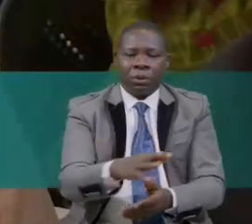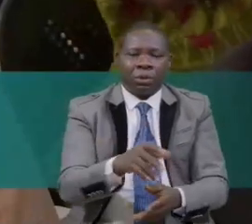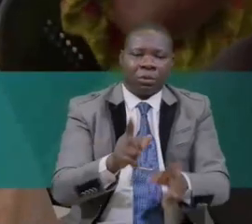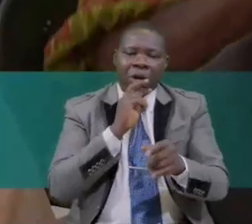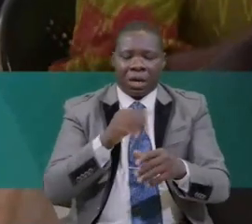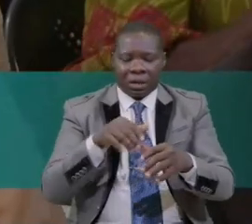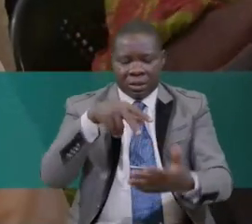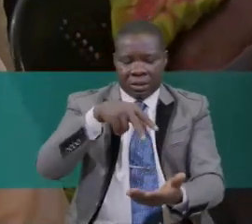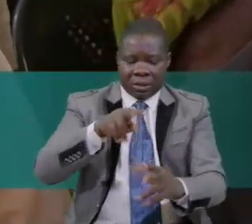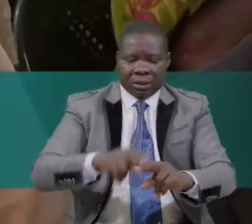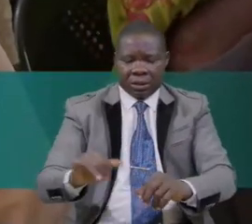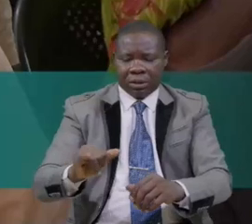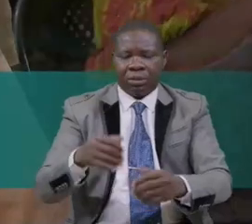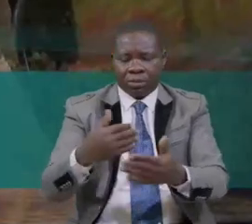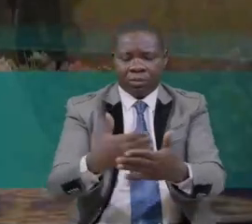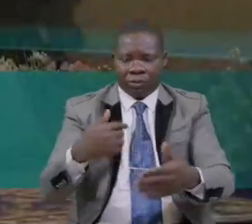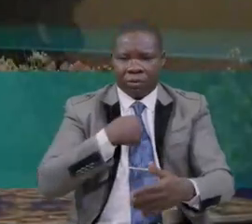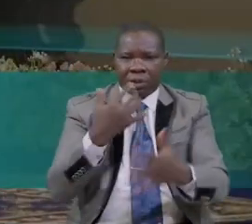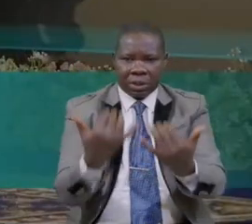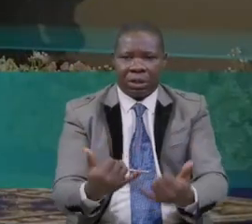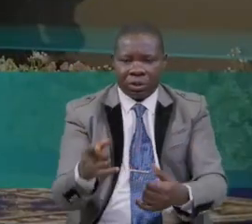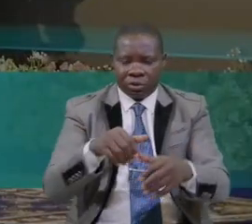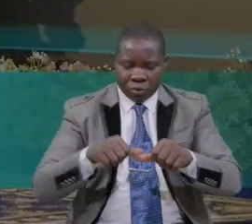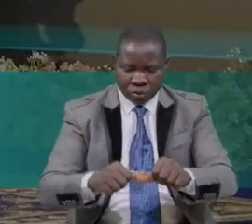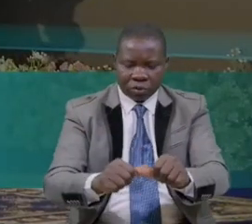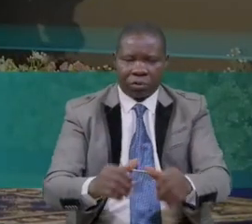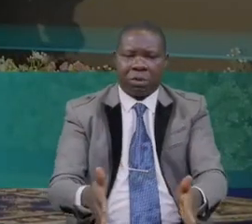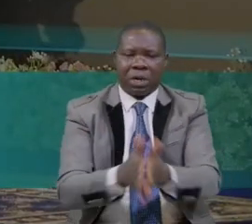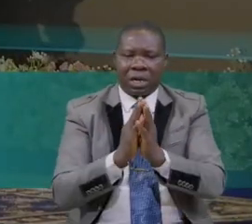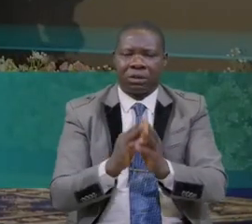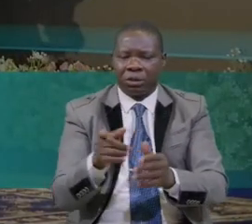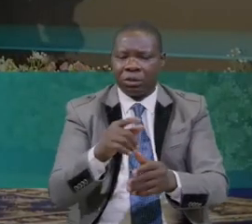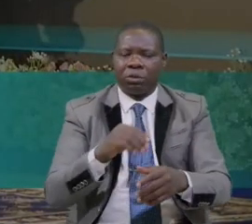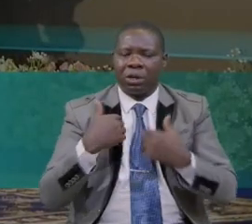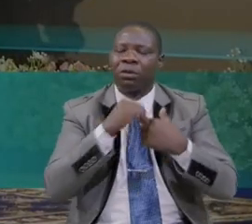maintenant. Tu continues à demander et tu n'as pas encore eu.